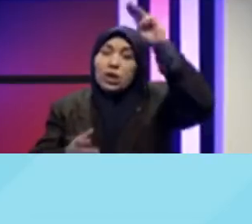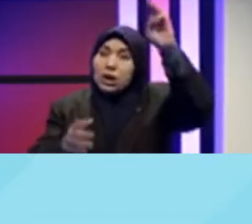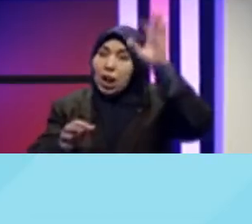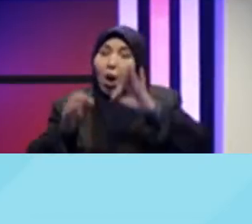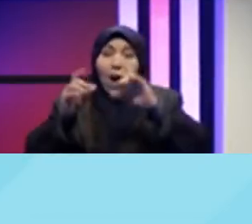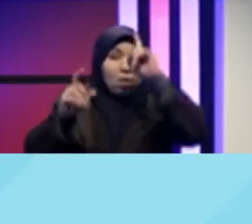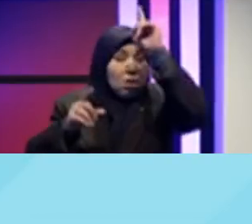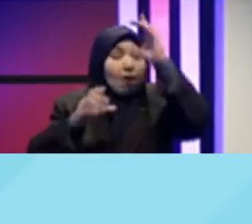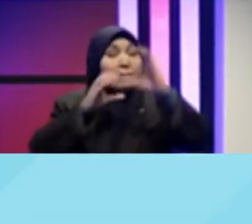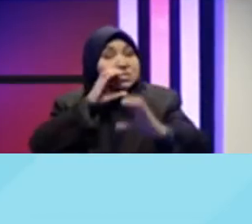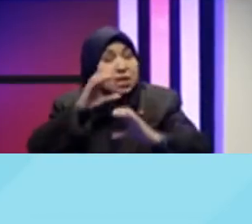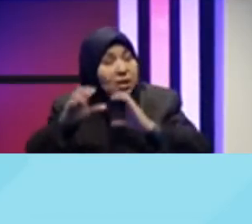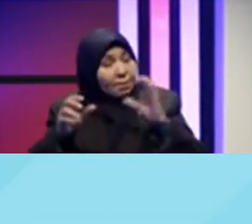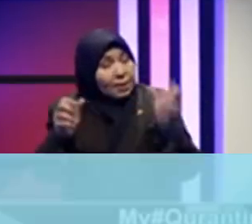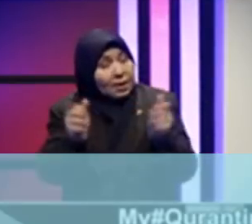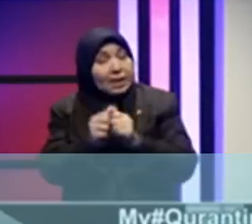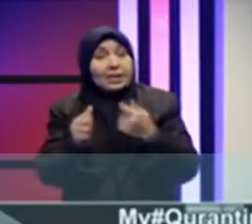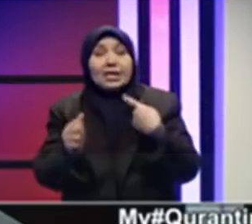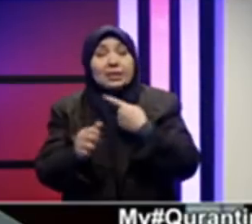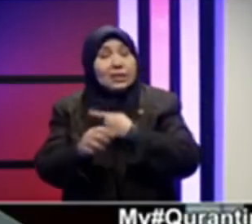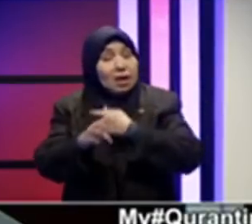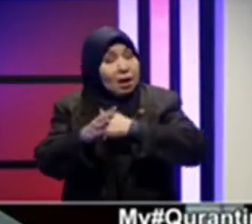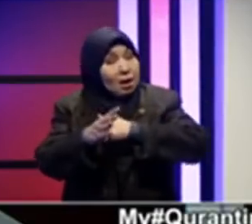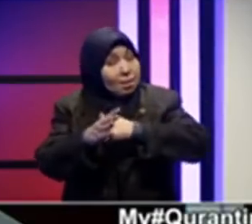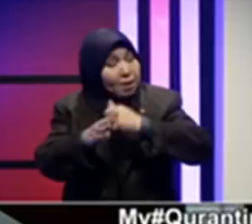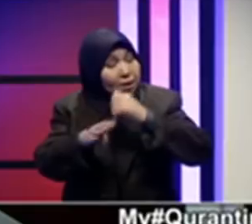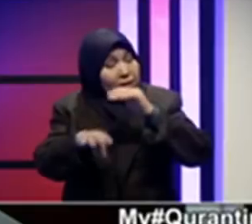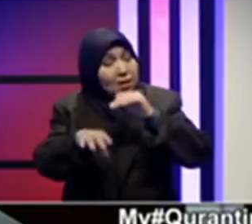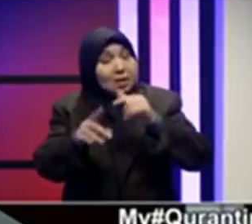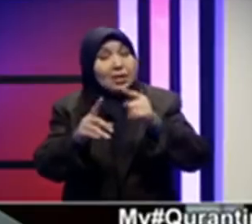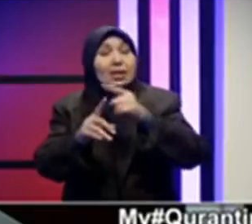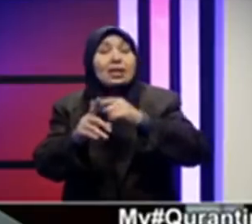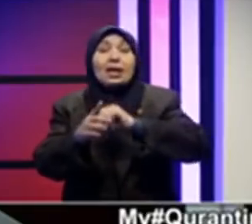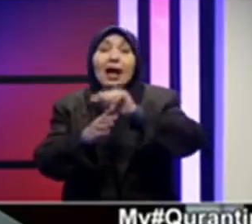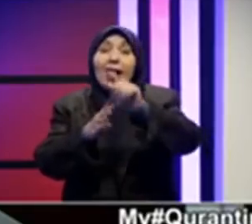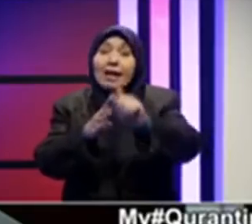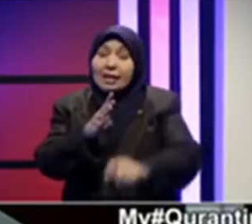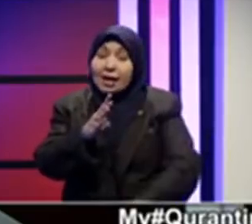dengan kita bila berada di akhirat nanti. Allah gunakan perkataan wala antum tahzanun.